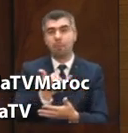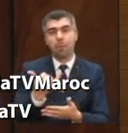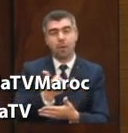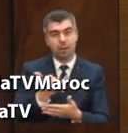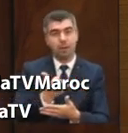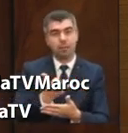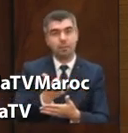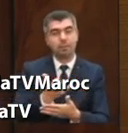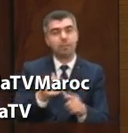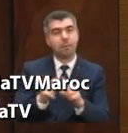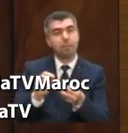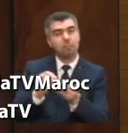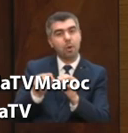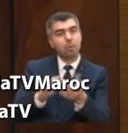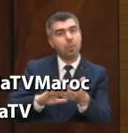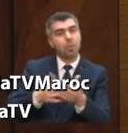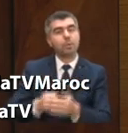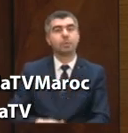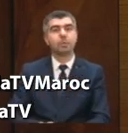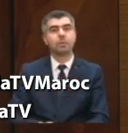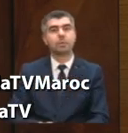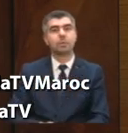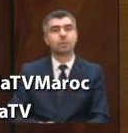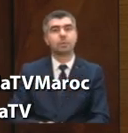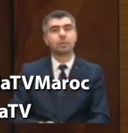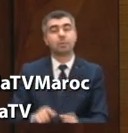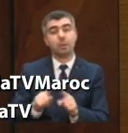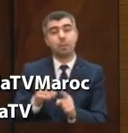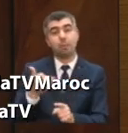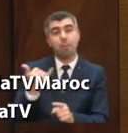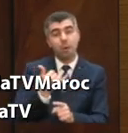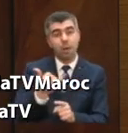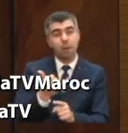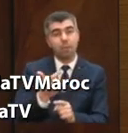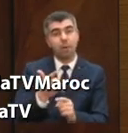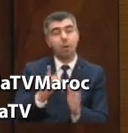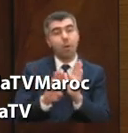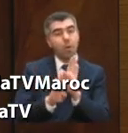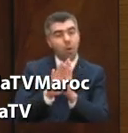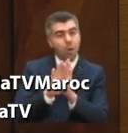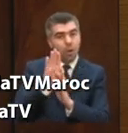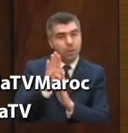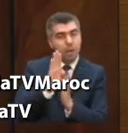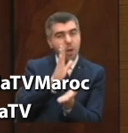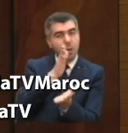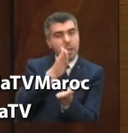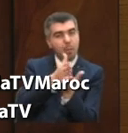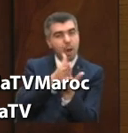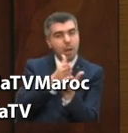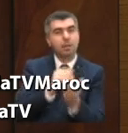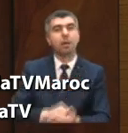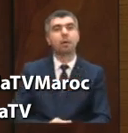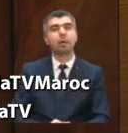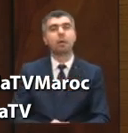هذا الوضع الحرج اللي كنعيشوه. يجب أن نعتمد أساسا على قيم المبادئ وحقوق الإنسان والديمقراطية الحقيقية،